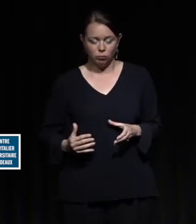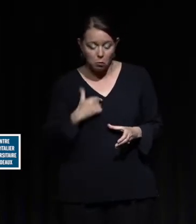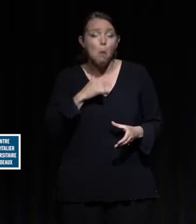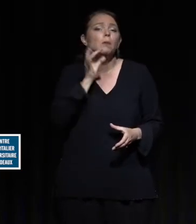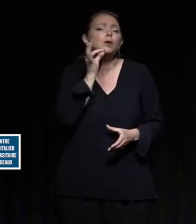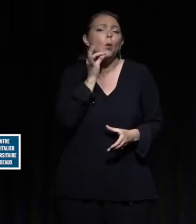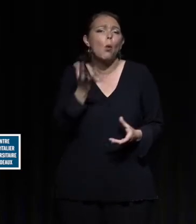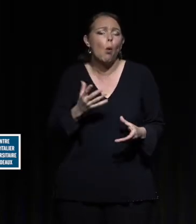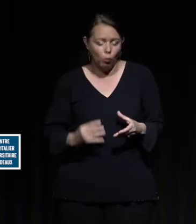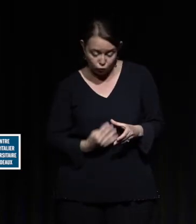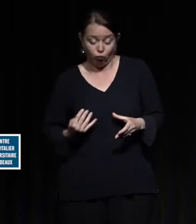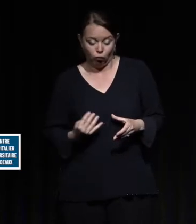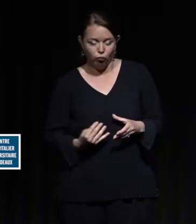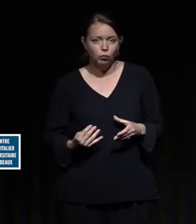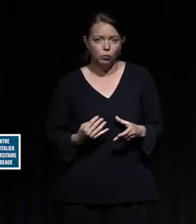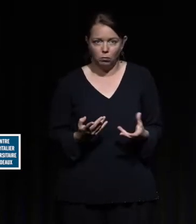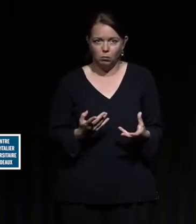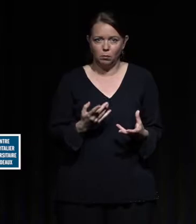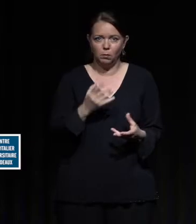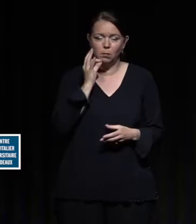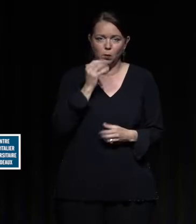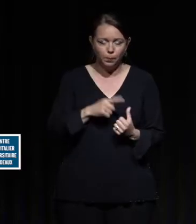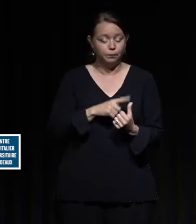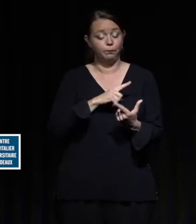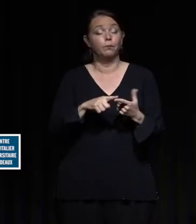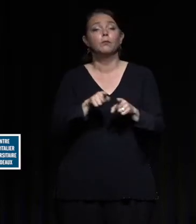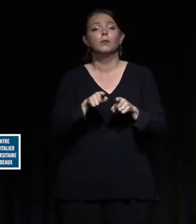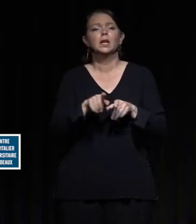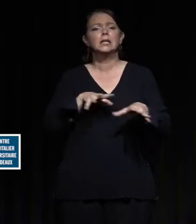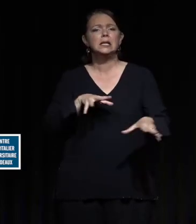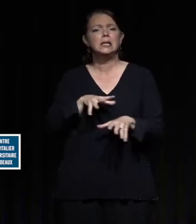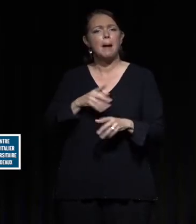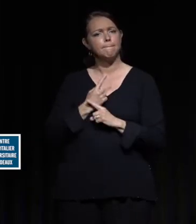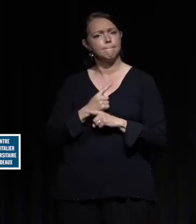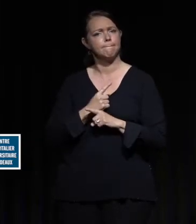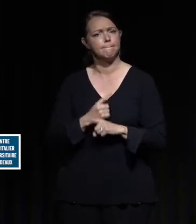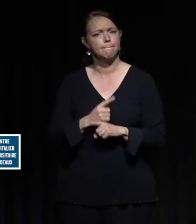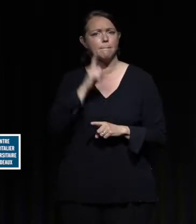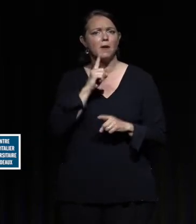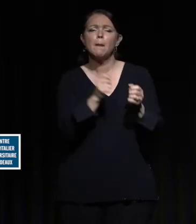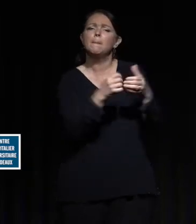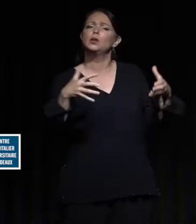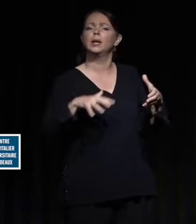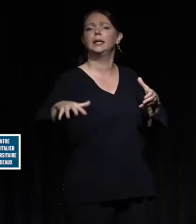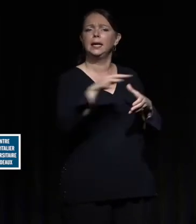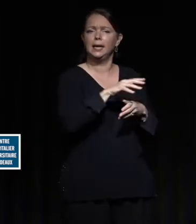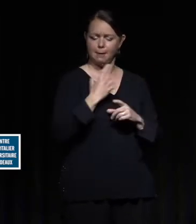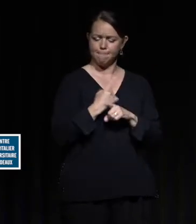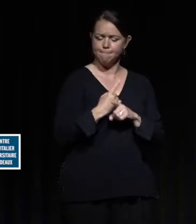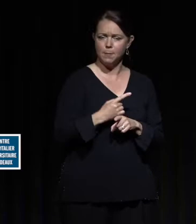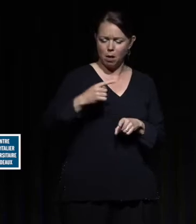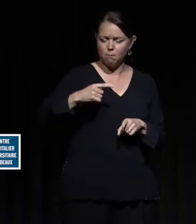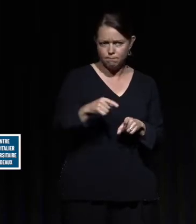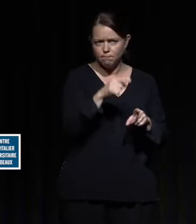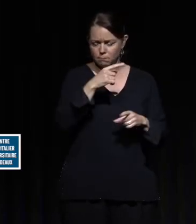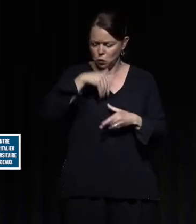minime et donc il est déjà peu important. D'autre part, le système immunitaire de la plupart des femmes comprend qu'il y a une anomalie